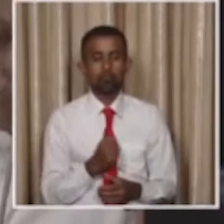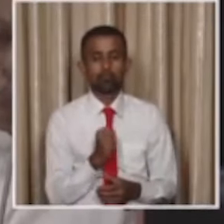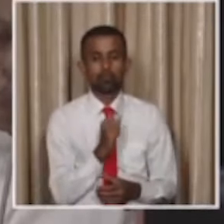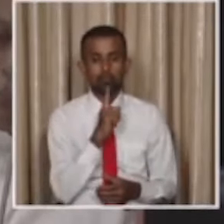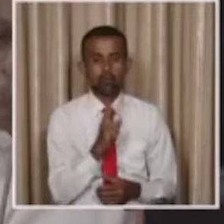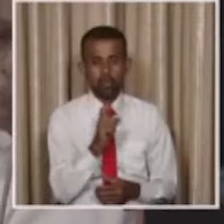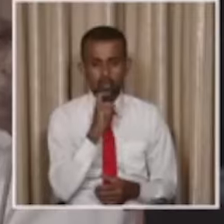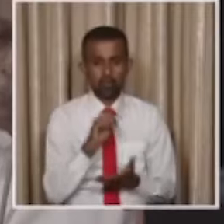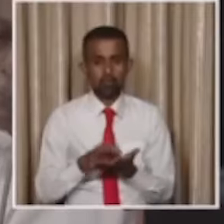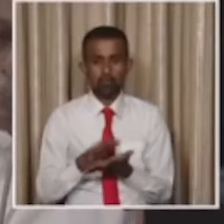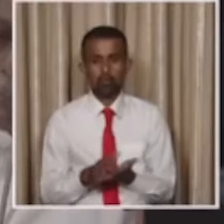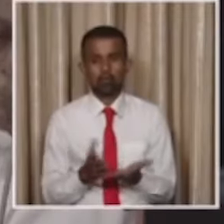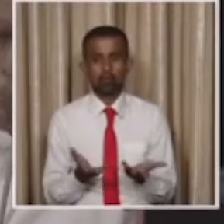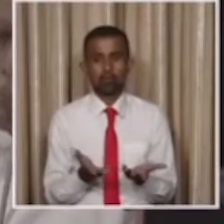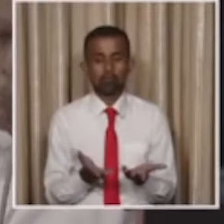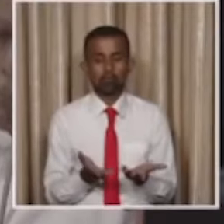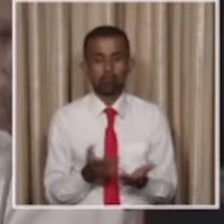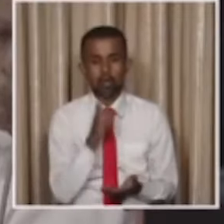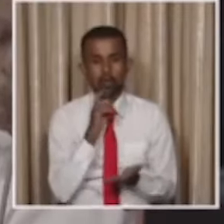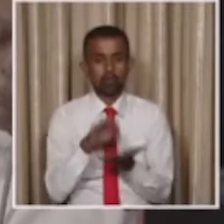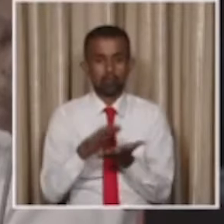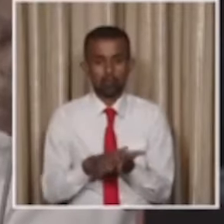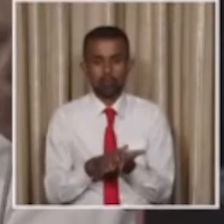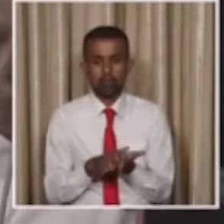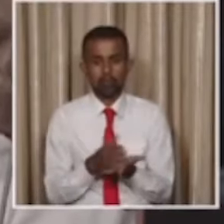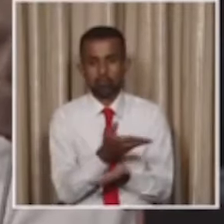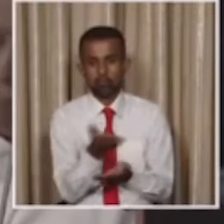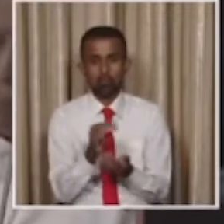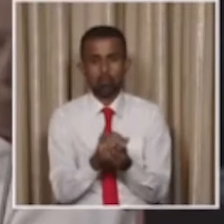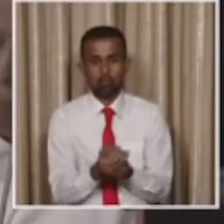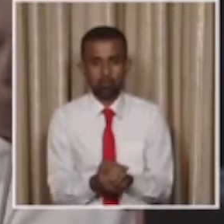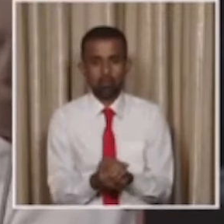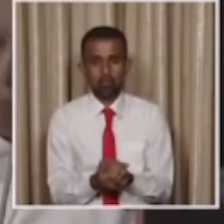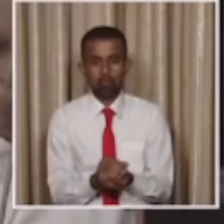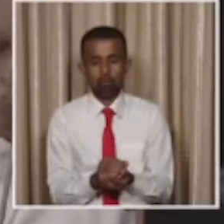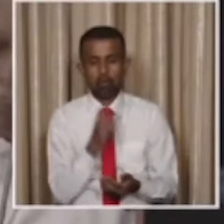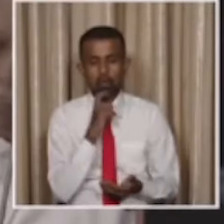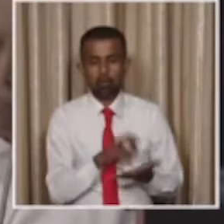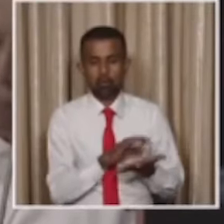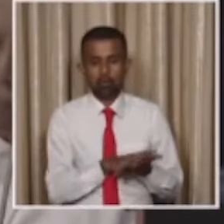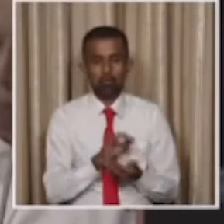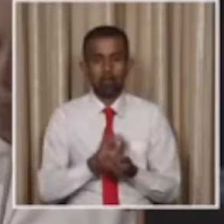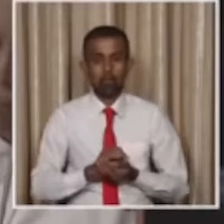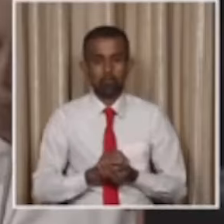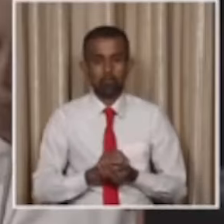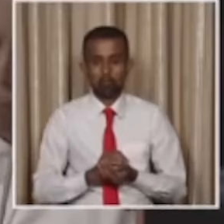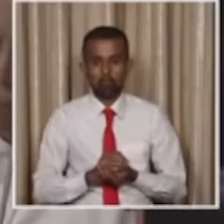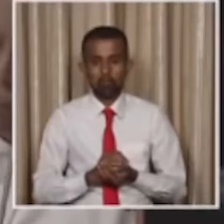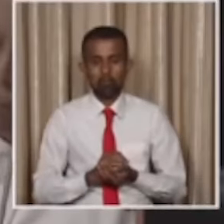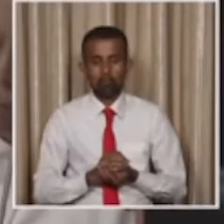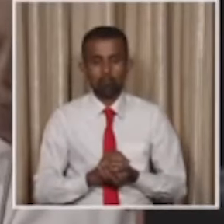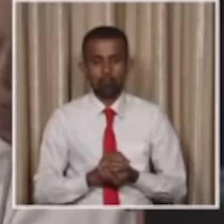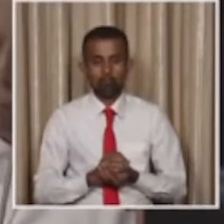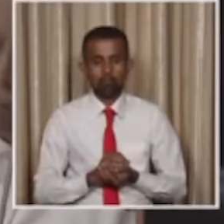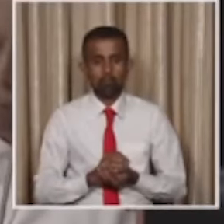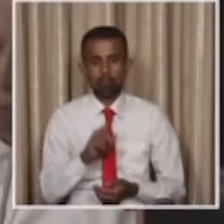නඩු තීන්දුවක් තිබුණාම. ඉතින් මේ නඩු තීන්දුවනේ ඔයගොල්ලෝ ආරක්ෂා කරන්නේ. ඔය නඩු තීන්දුවනේ ආරක්ෂා කරන්නේ. ඒක